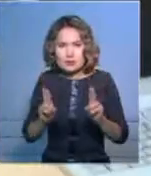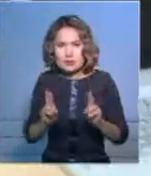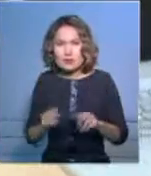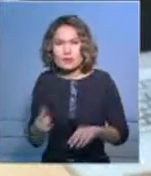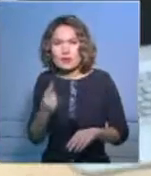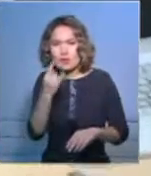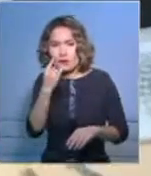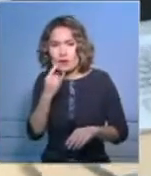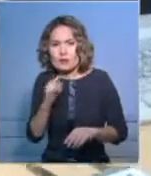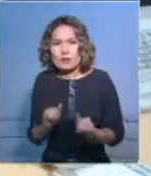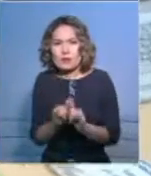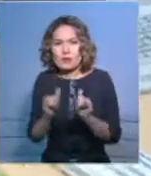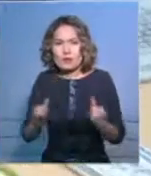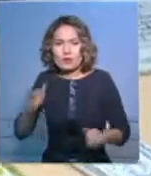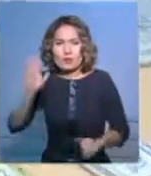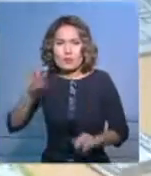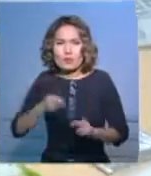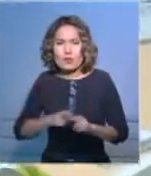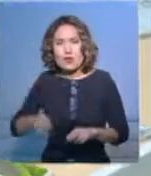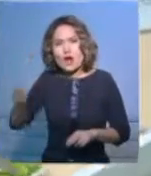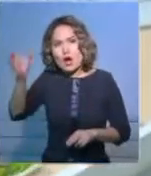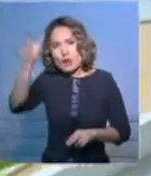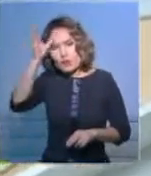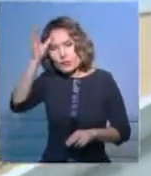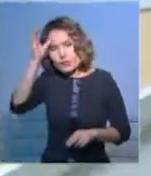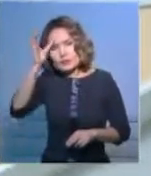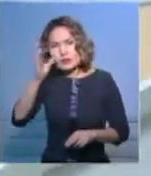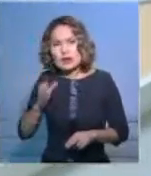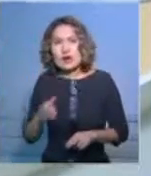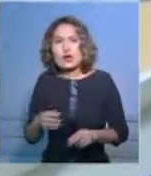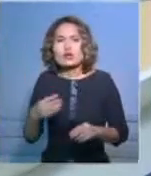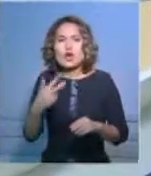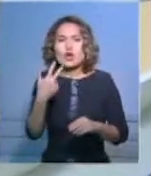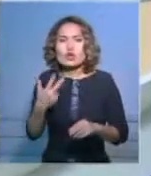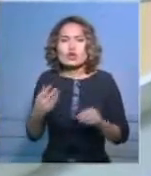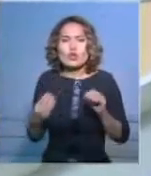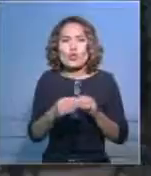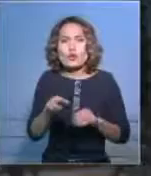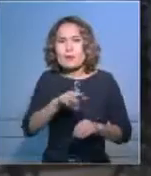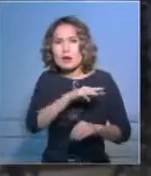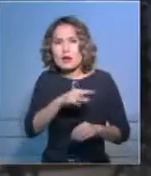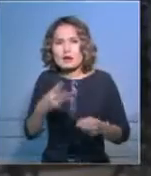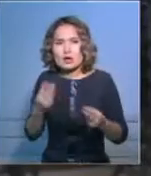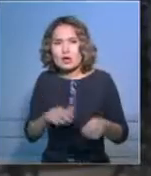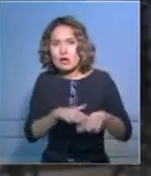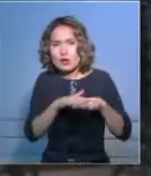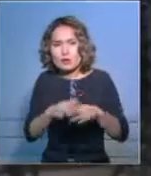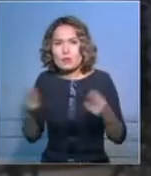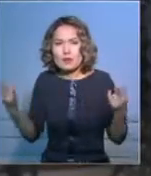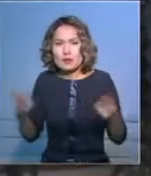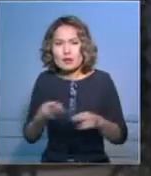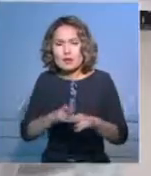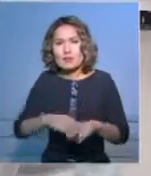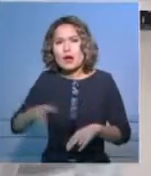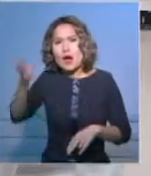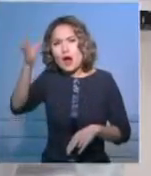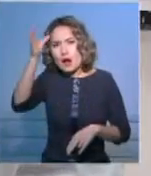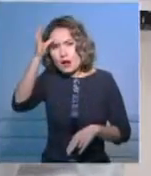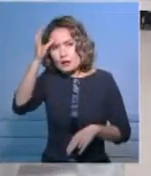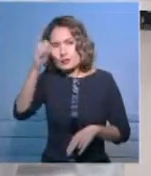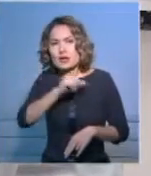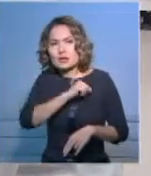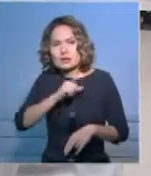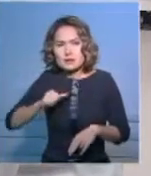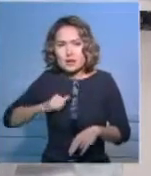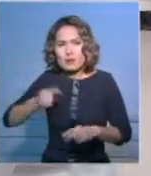салу. Бірақ ол үшін өнертапқыштарға 3-10 миллион доллар көлемінде қаржы қажет. Қыруар ақшаны ғалымдар инвестициялық